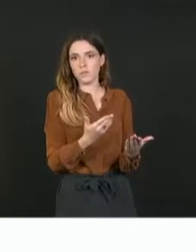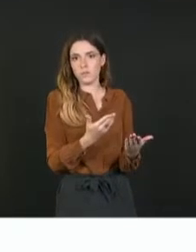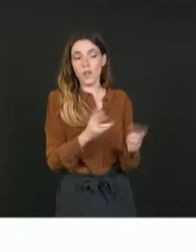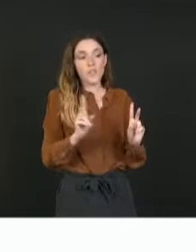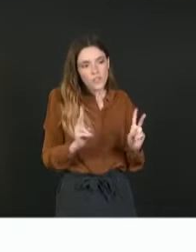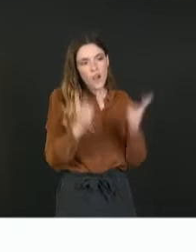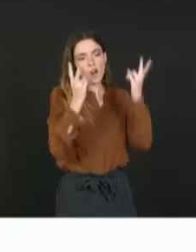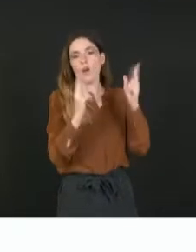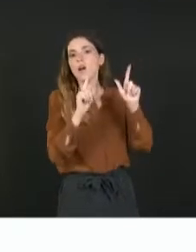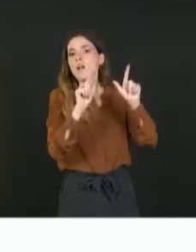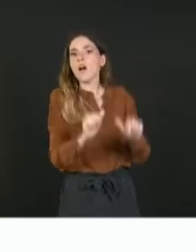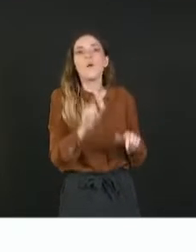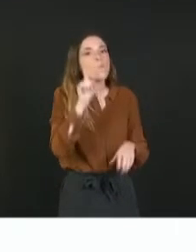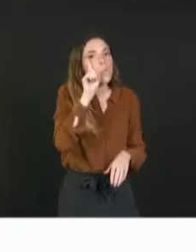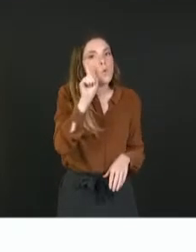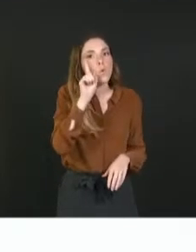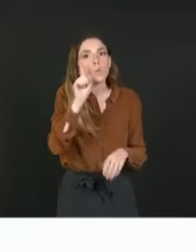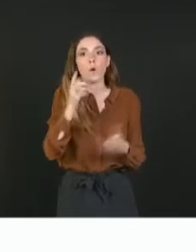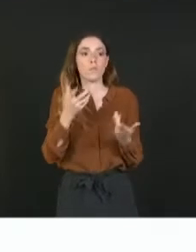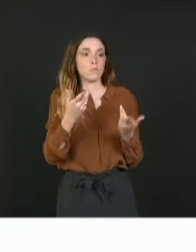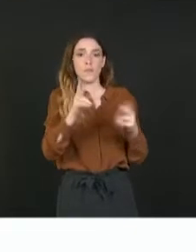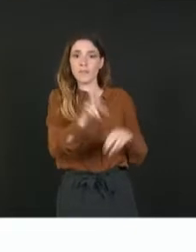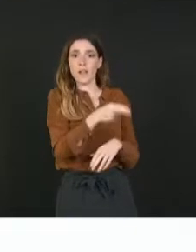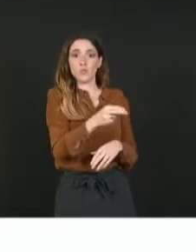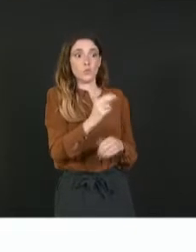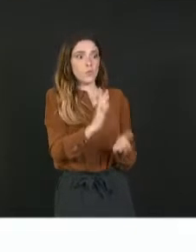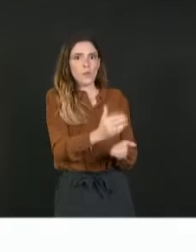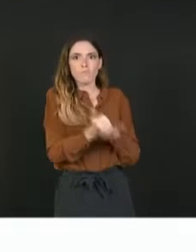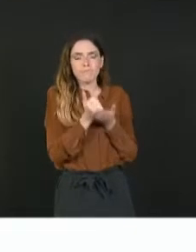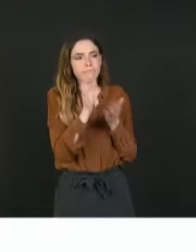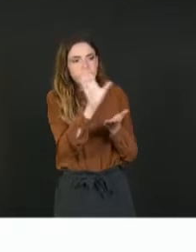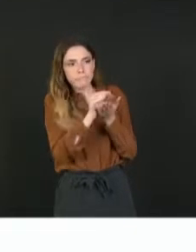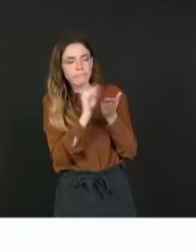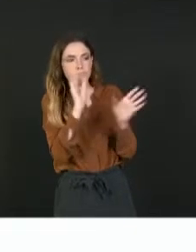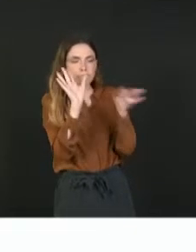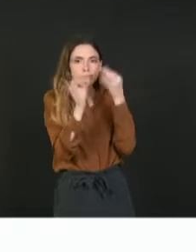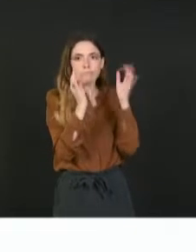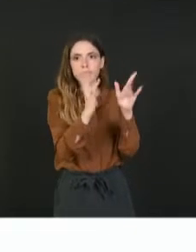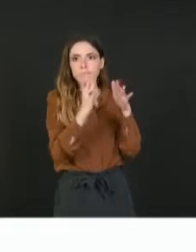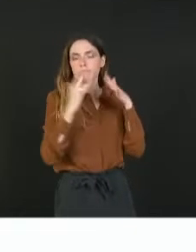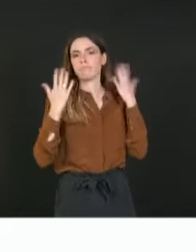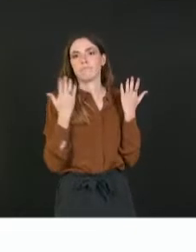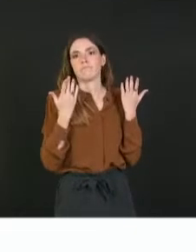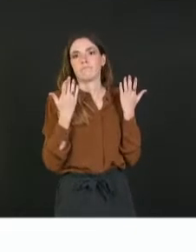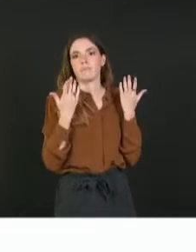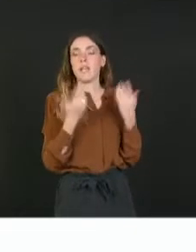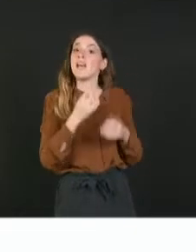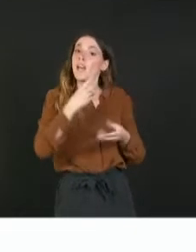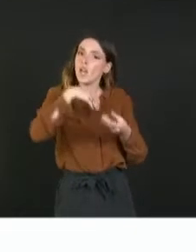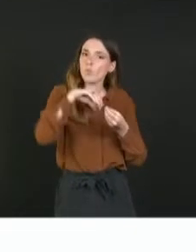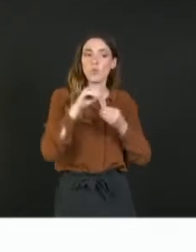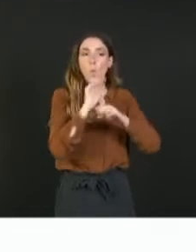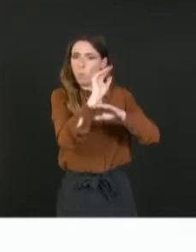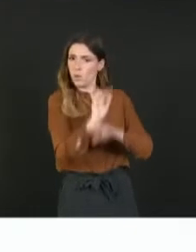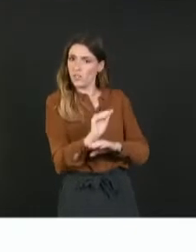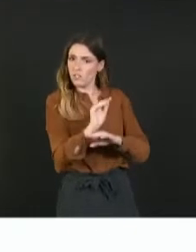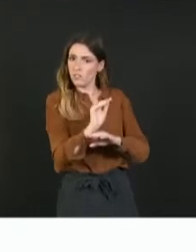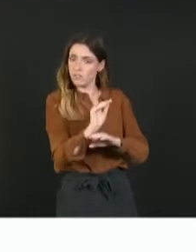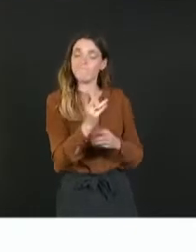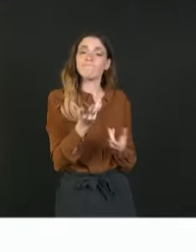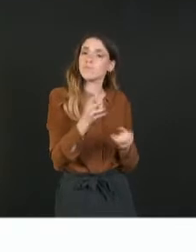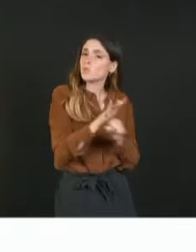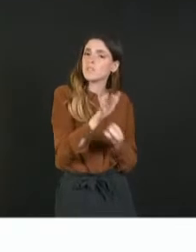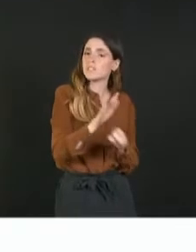qu'on l'observe, qu'on la regarde, mais également qu'on puisse la réglementer. C'est-à-dire qu'on pense que nous, il faut aller plus loin dans